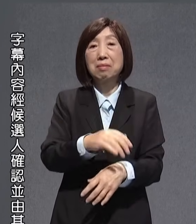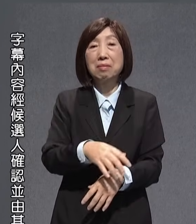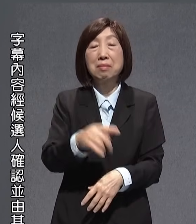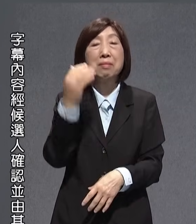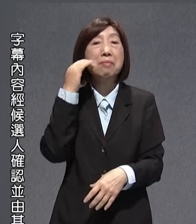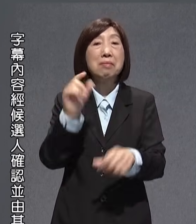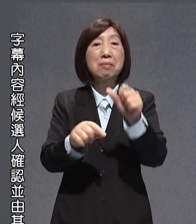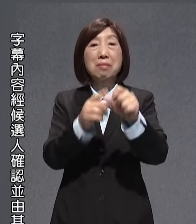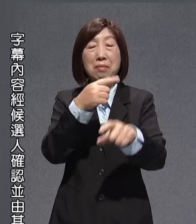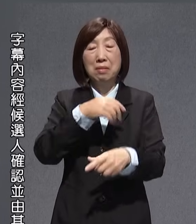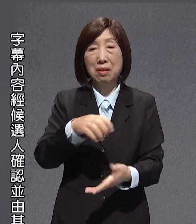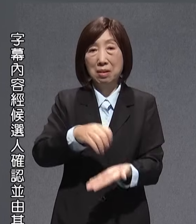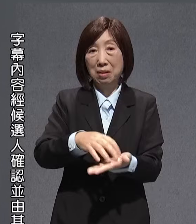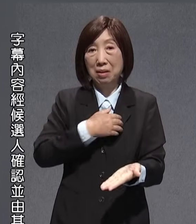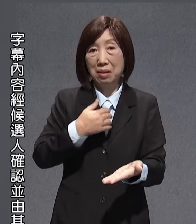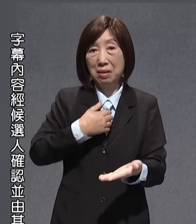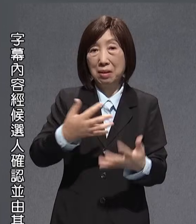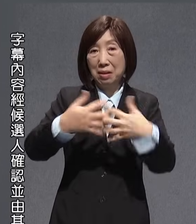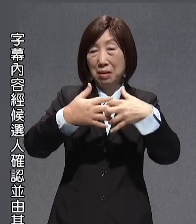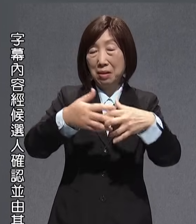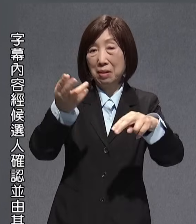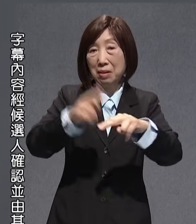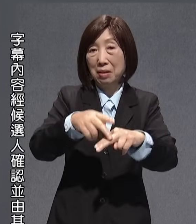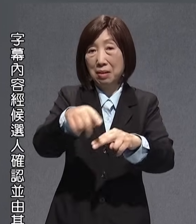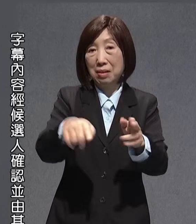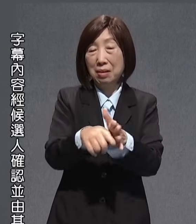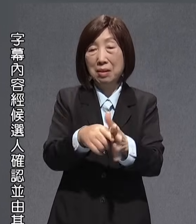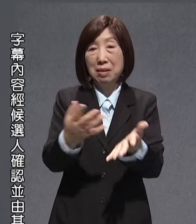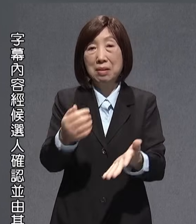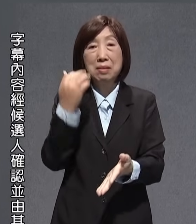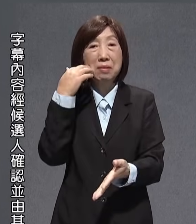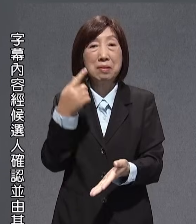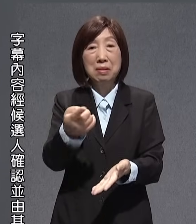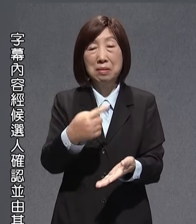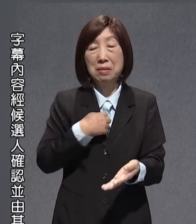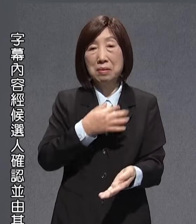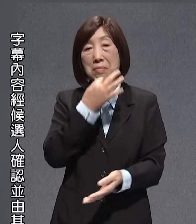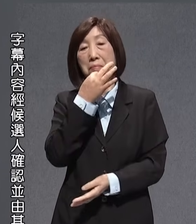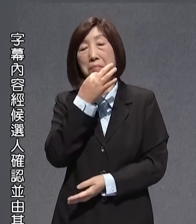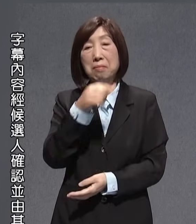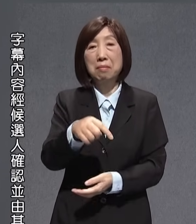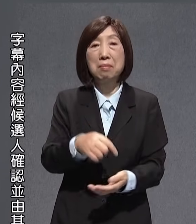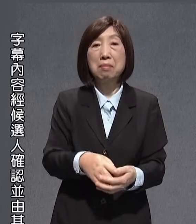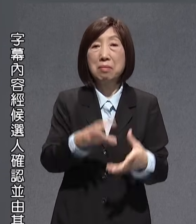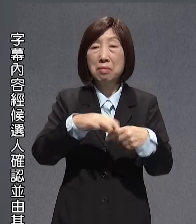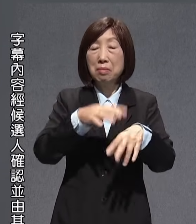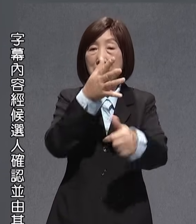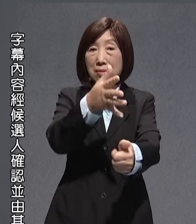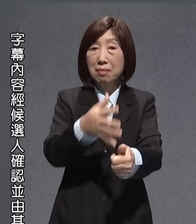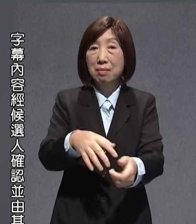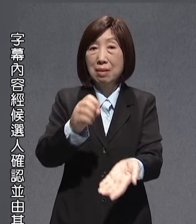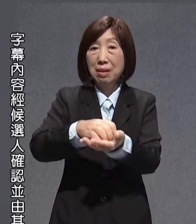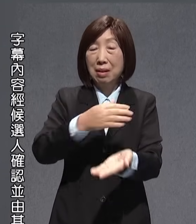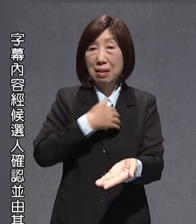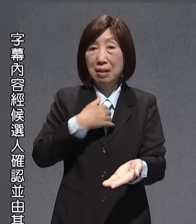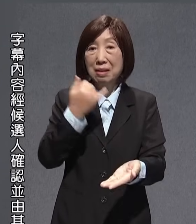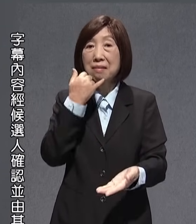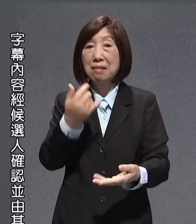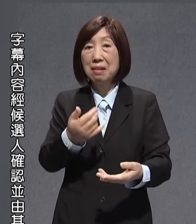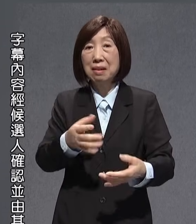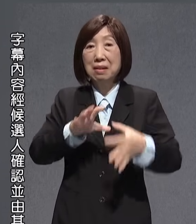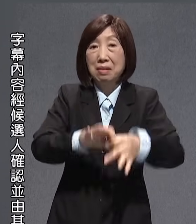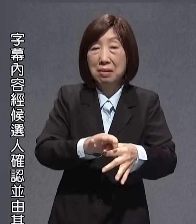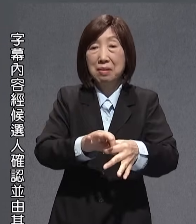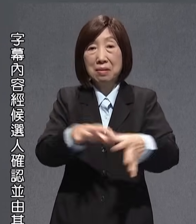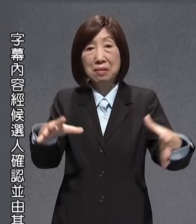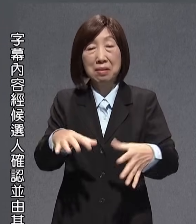了核能机组，要维持可紧急使用的状态，以备不时之需。请问核电可以说关就关，说开就